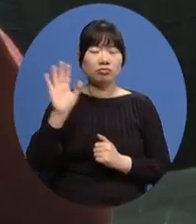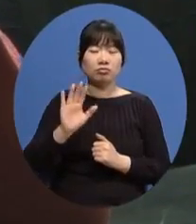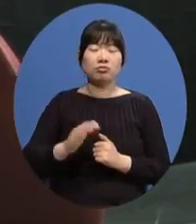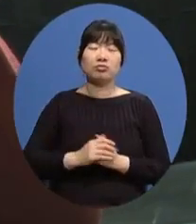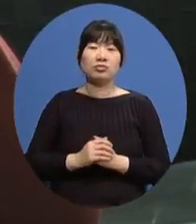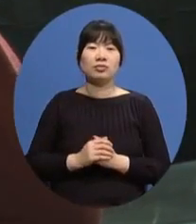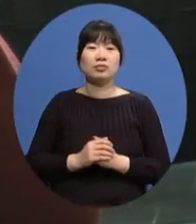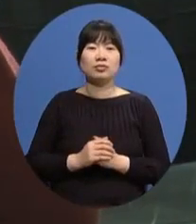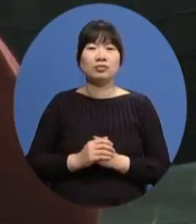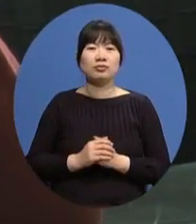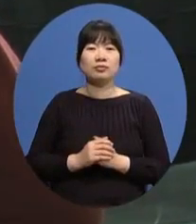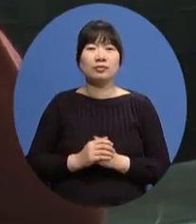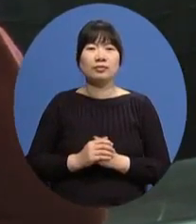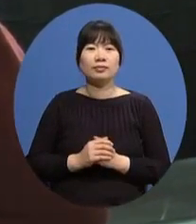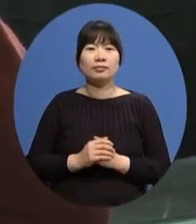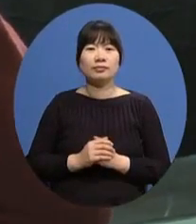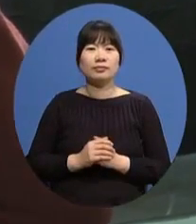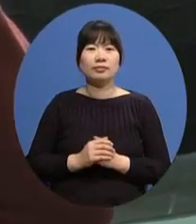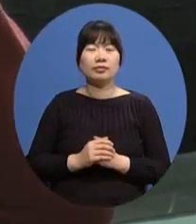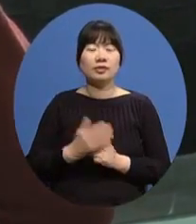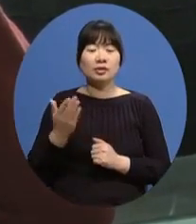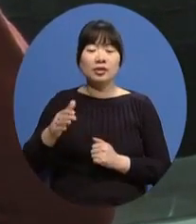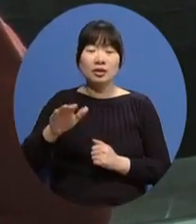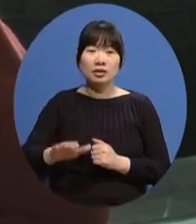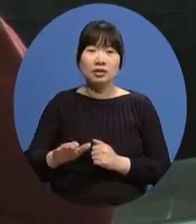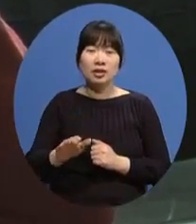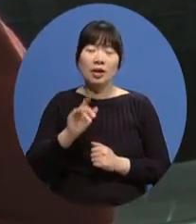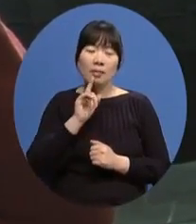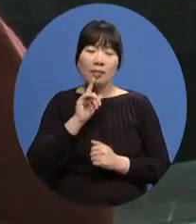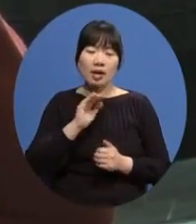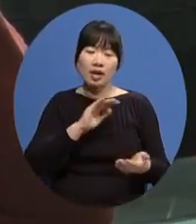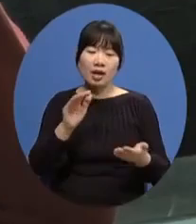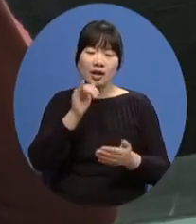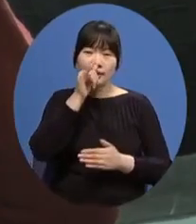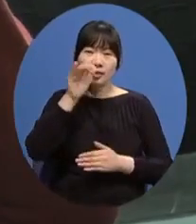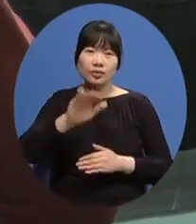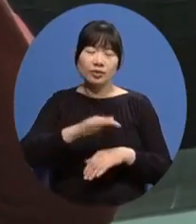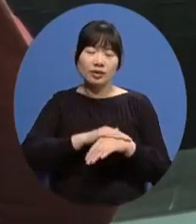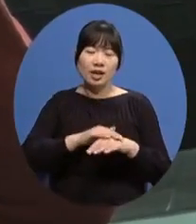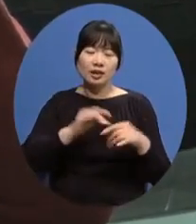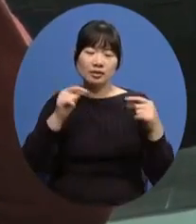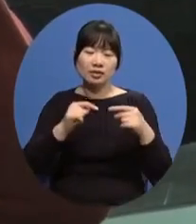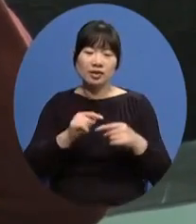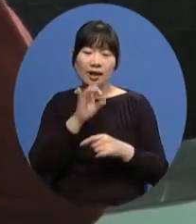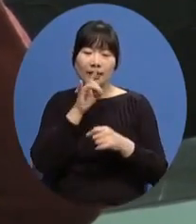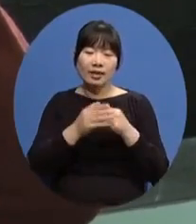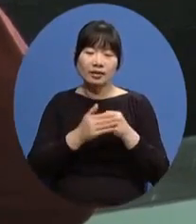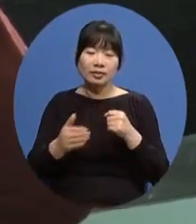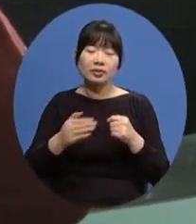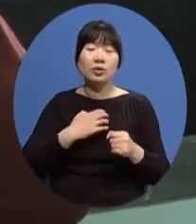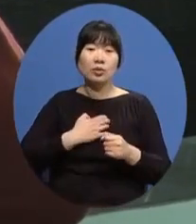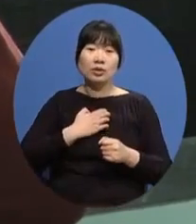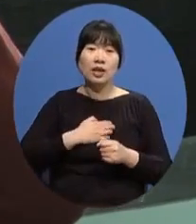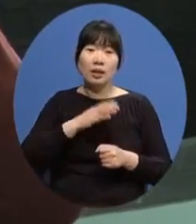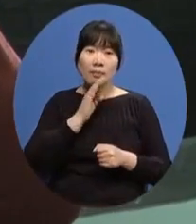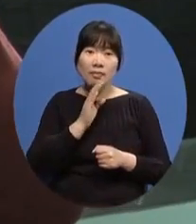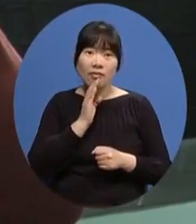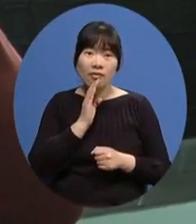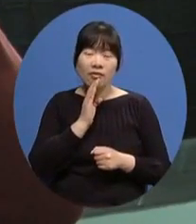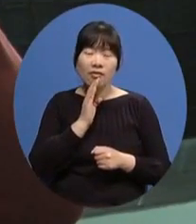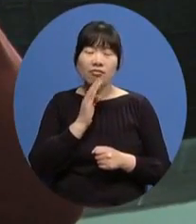얘기하지 마. 근데 말해도 잘 안 들어주니까 그게 좀 속상하구나.